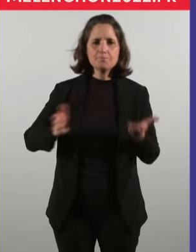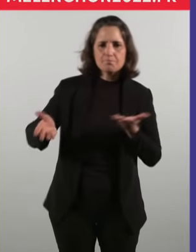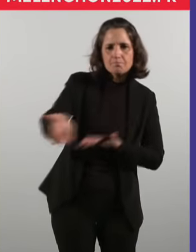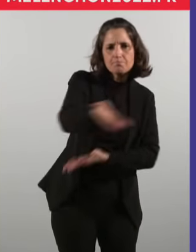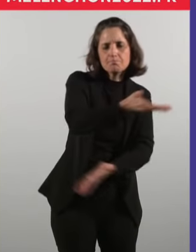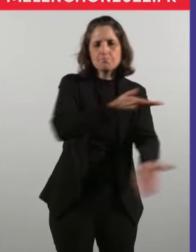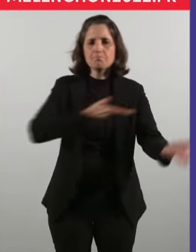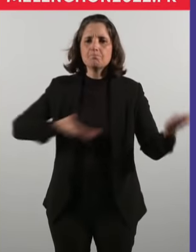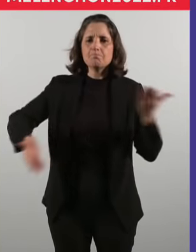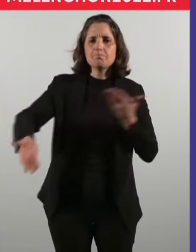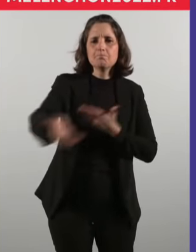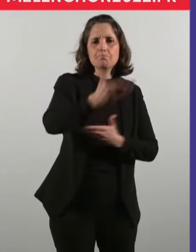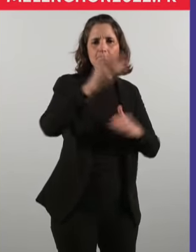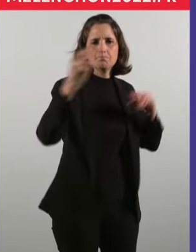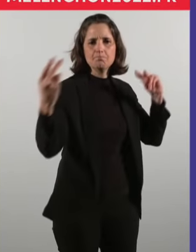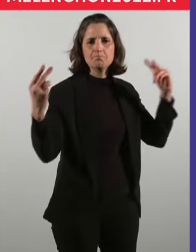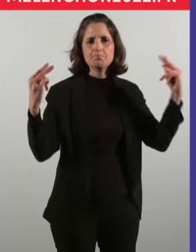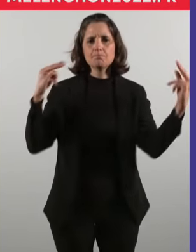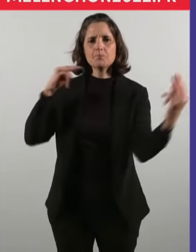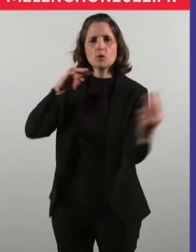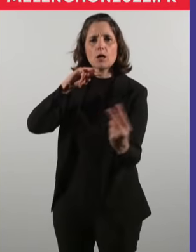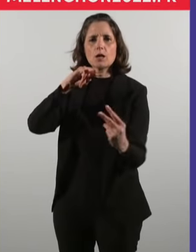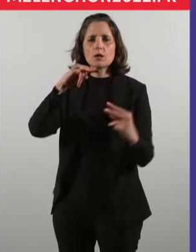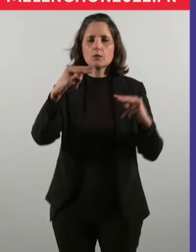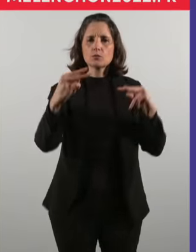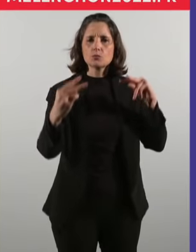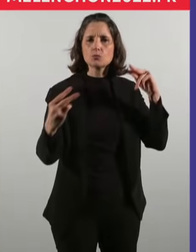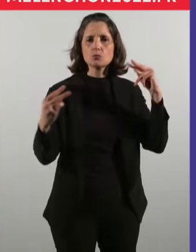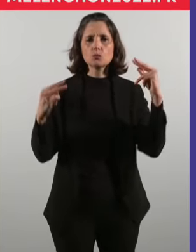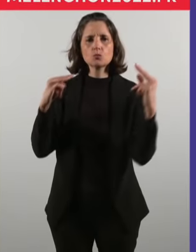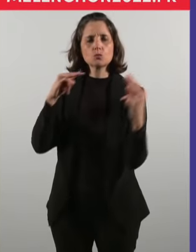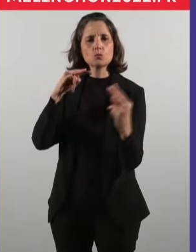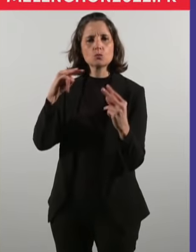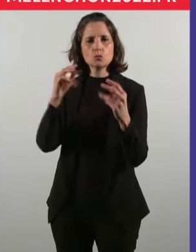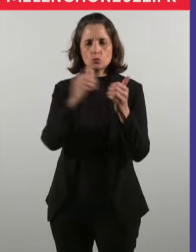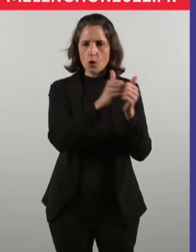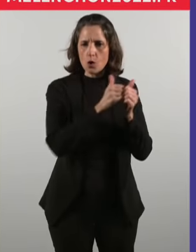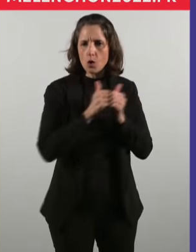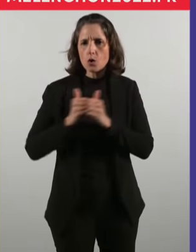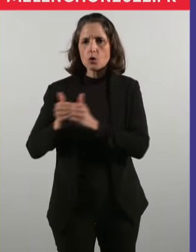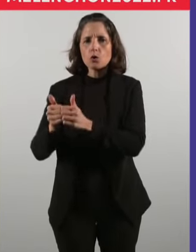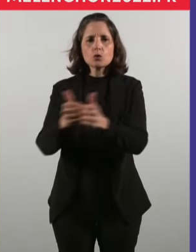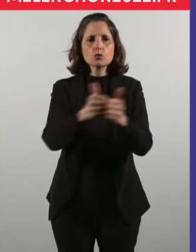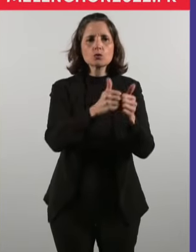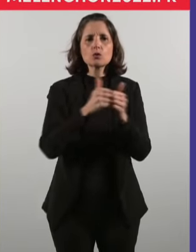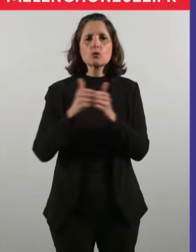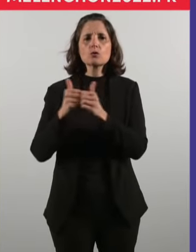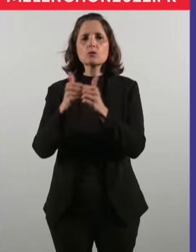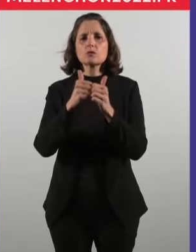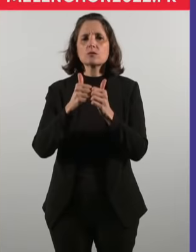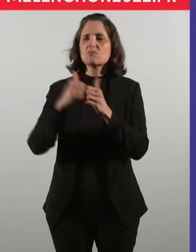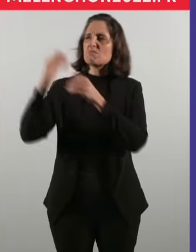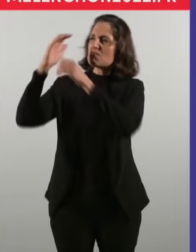regardons-nous. Ensemble on nous opprime les femmes, ensemble